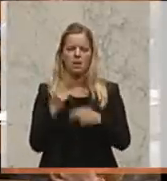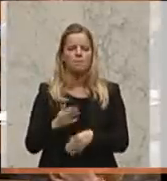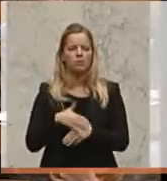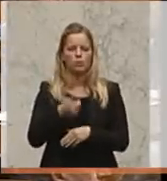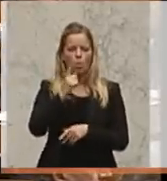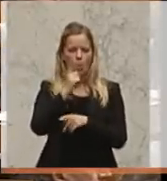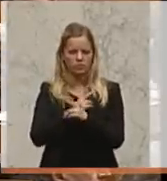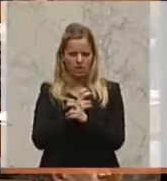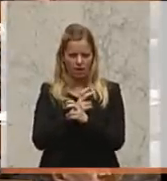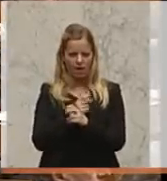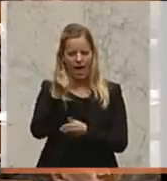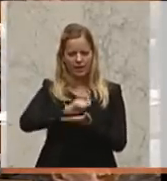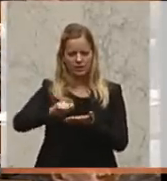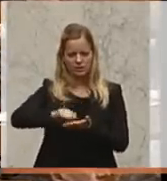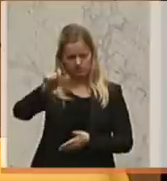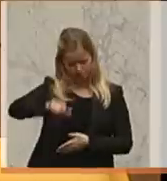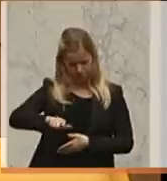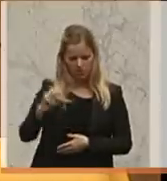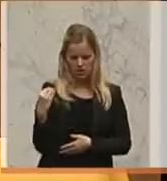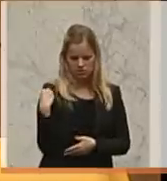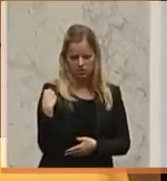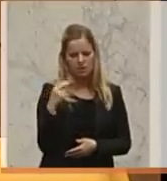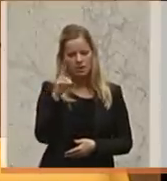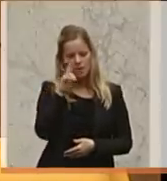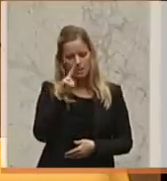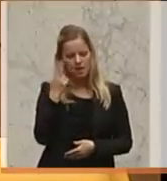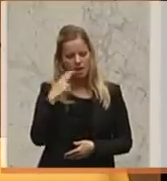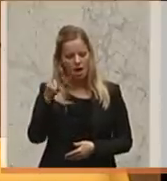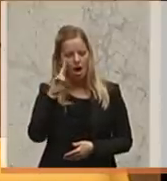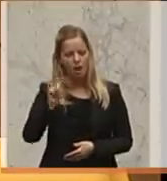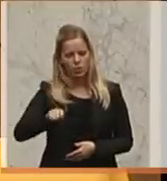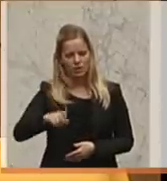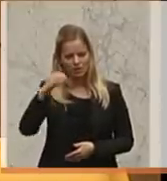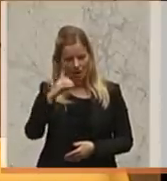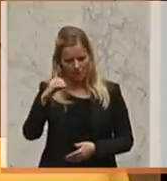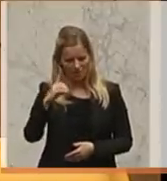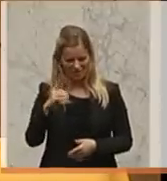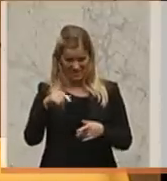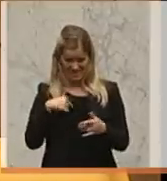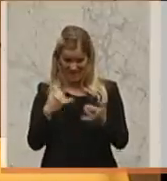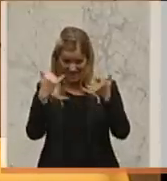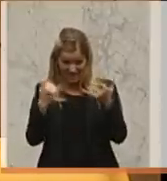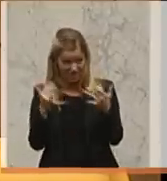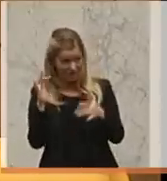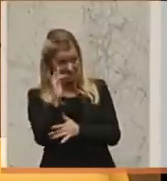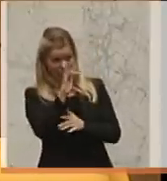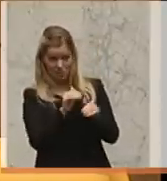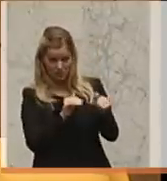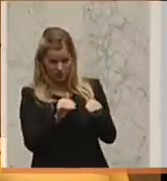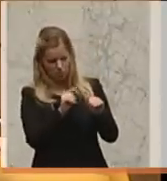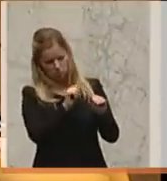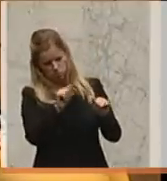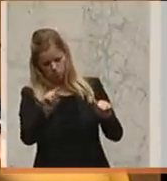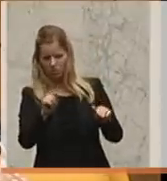Redakteur gesagt, lieber Herr Abgeordneter Deimek, ich werde doch jetzt nicht gegen den Minister sowieso was schreiben,